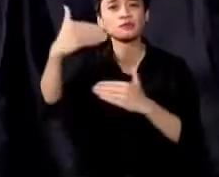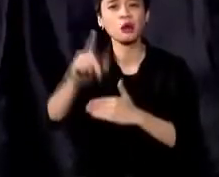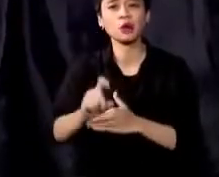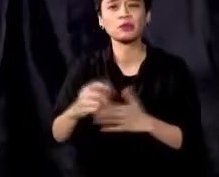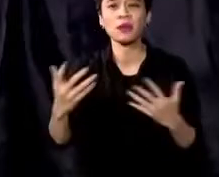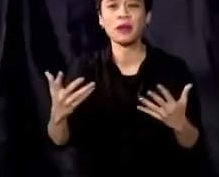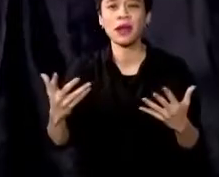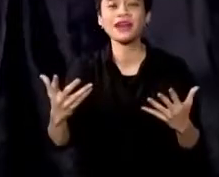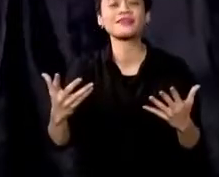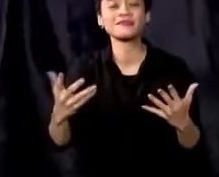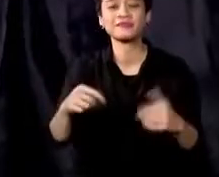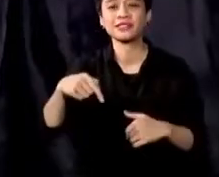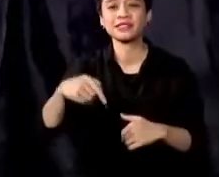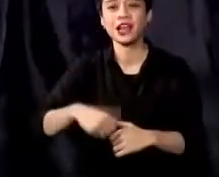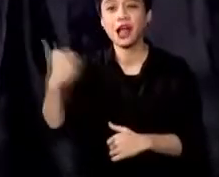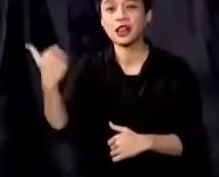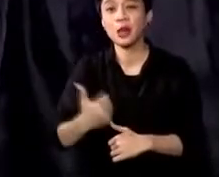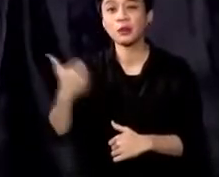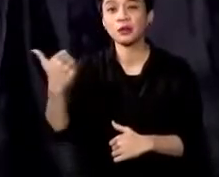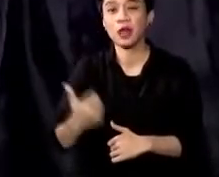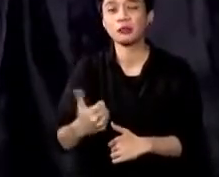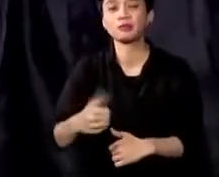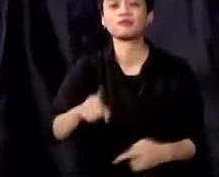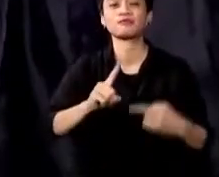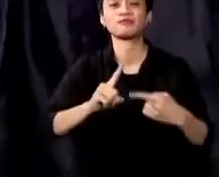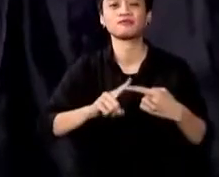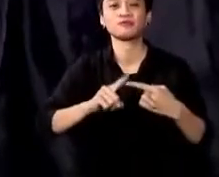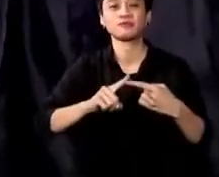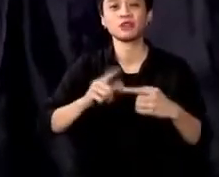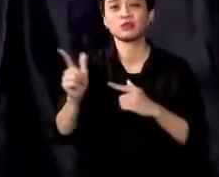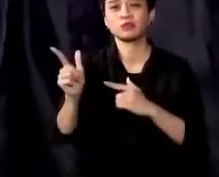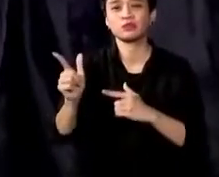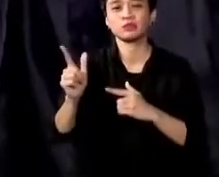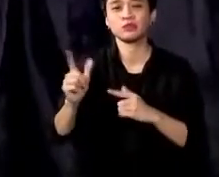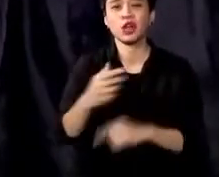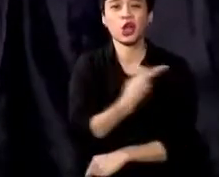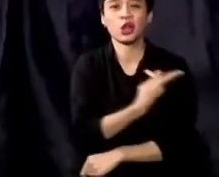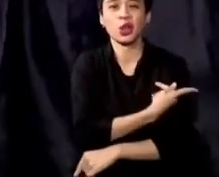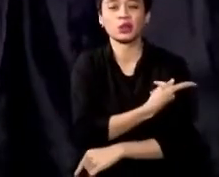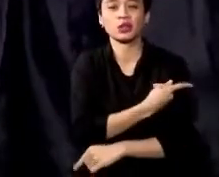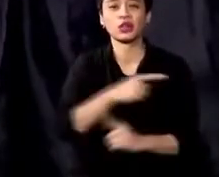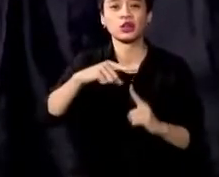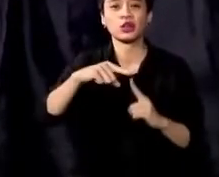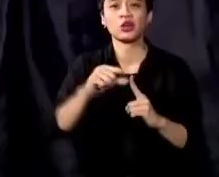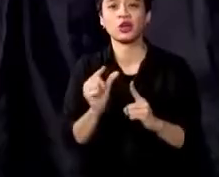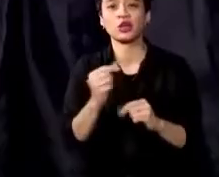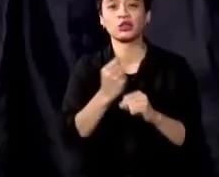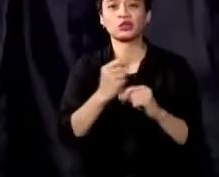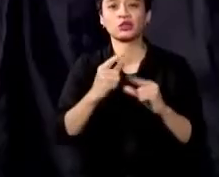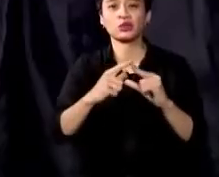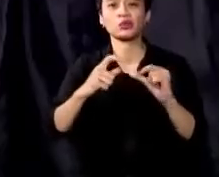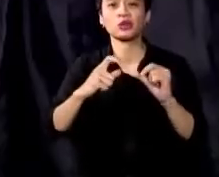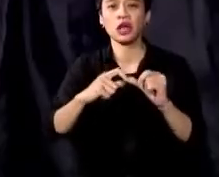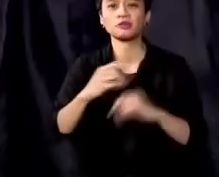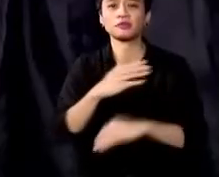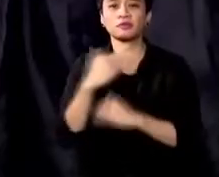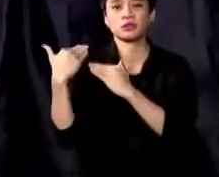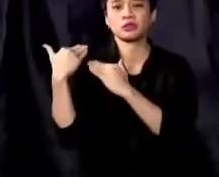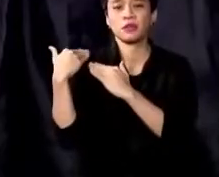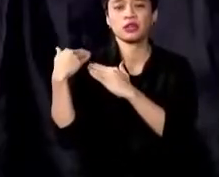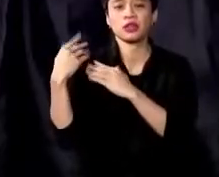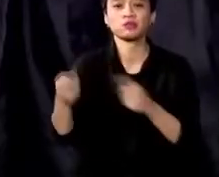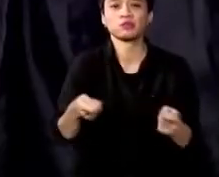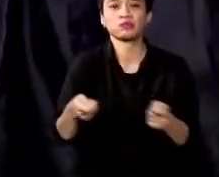sore hari ini sejumlah narasumber saya Perkenalkan yang pertama ada maijen TNI DR DR tugas ratmono selaku koordinator Rumah